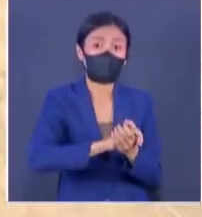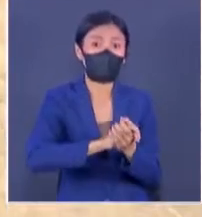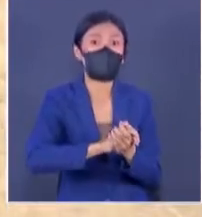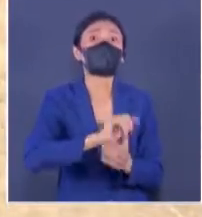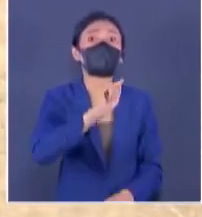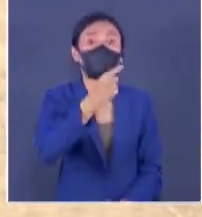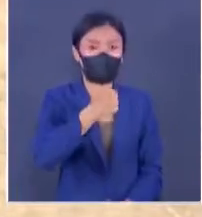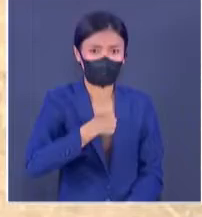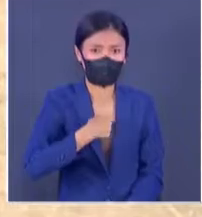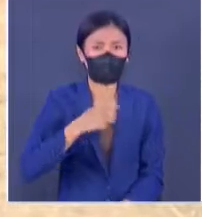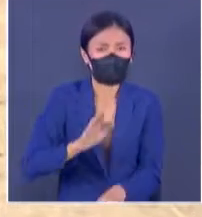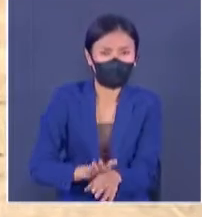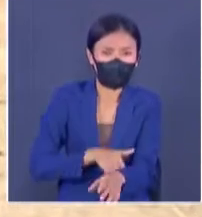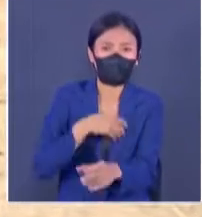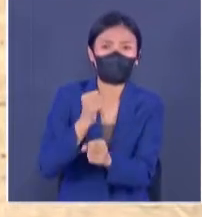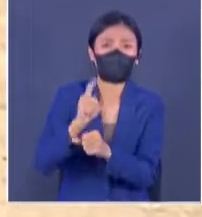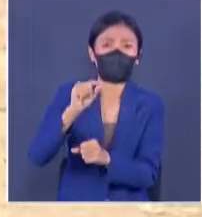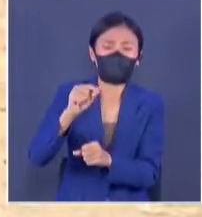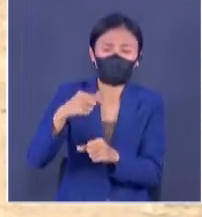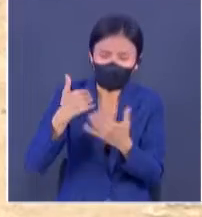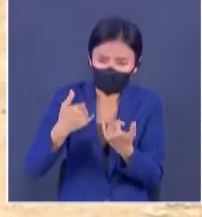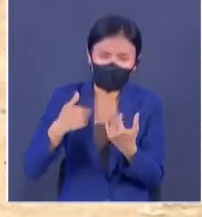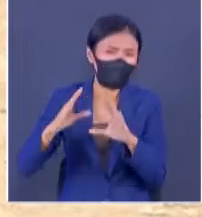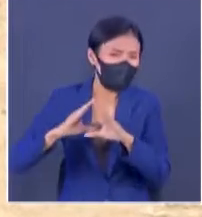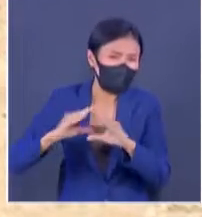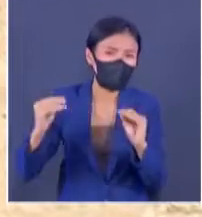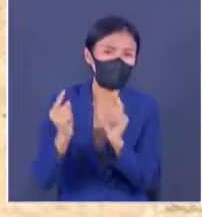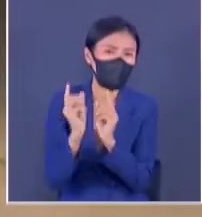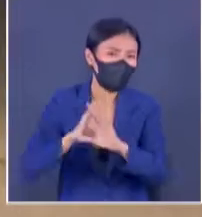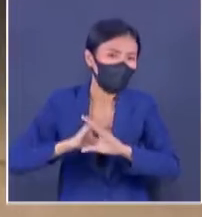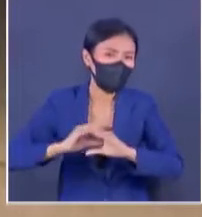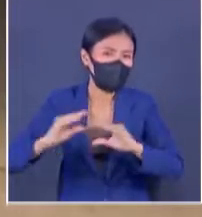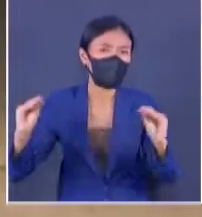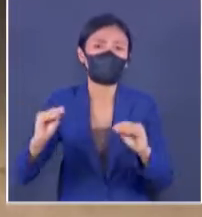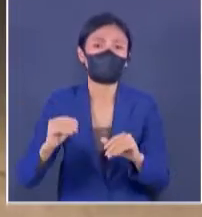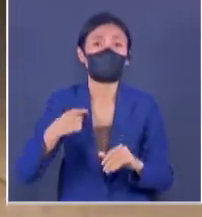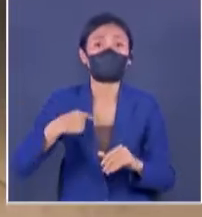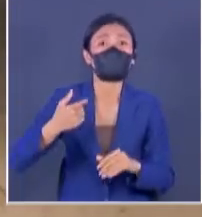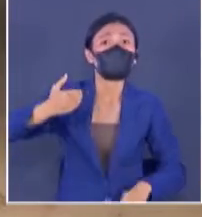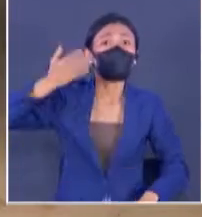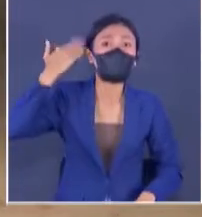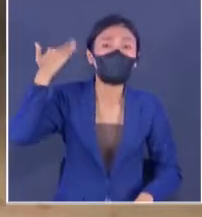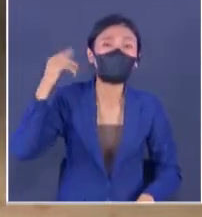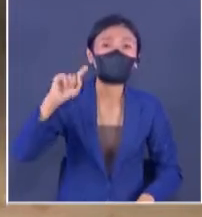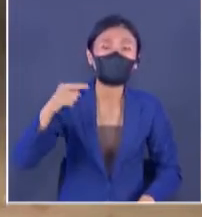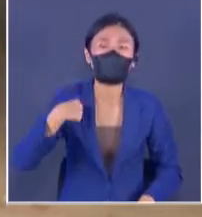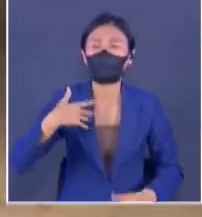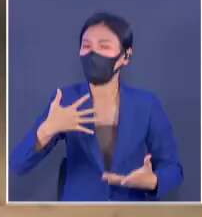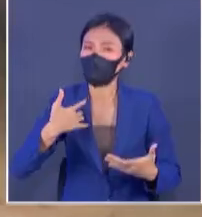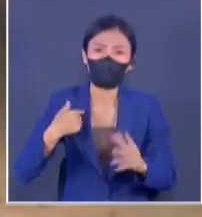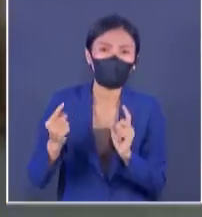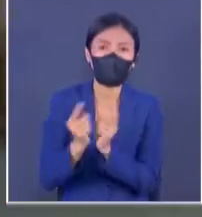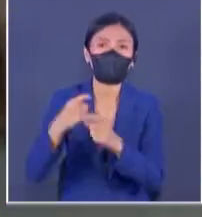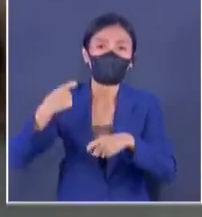านายบุญเที่ยงไม่ได้พบเจอแล้วก็ติดต่อกับลูกสาวคนนี้เลยนะคะเนื่องจากเขาบอกว่าสมัยก่อนเนี่ยการติดต่อสื่อสารทำได้ยาก